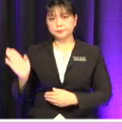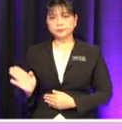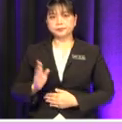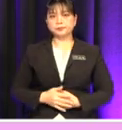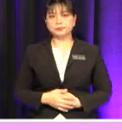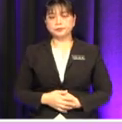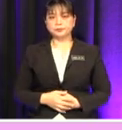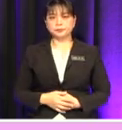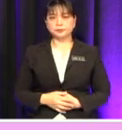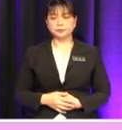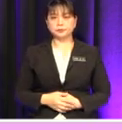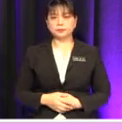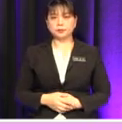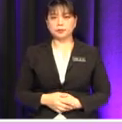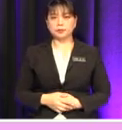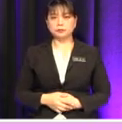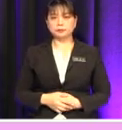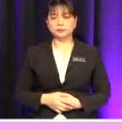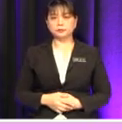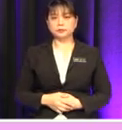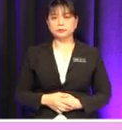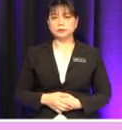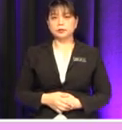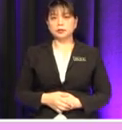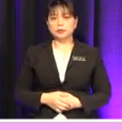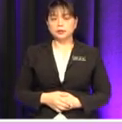bagi tahu murid-murid saya